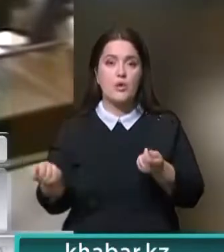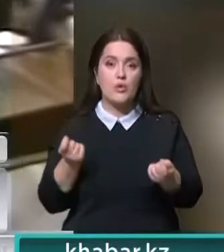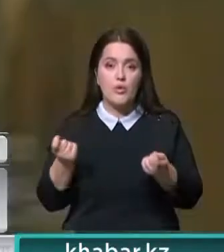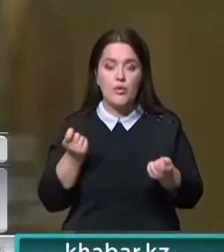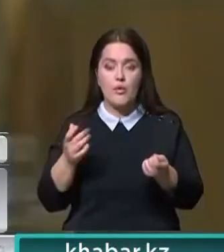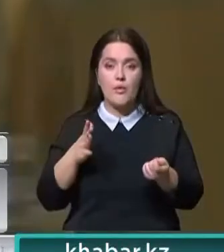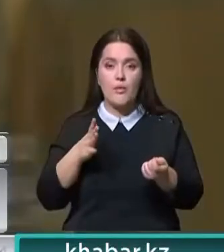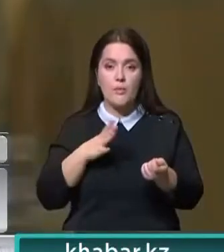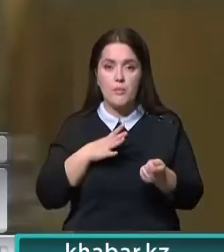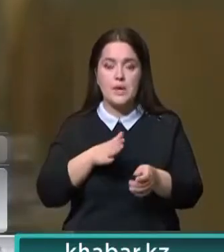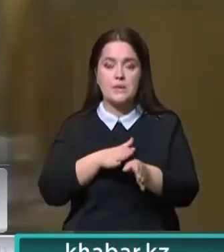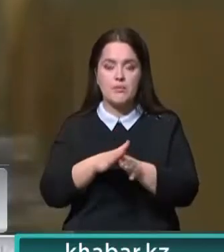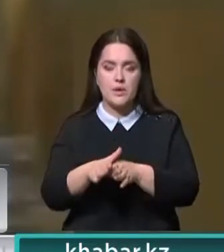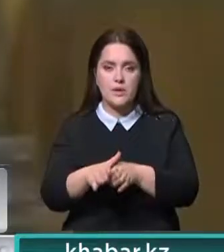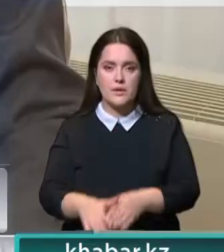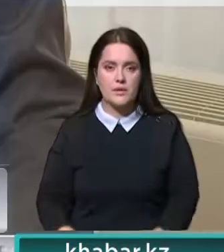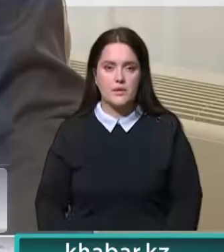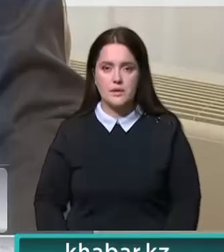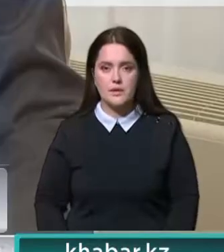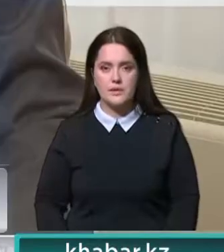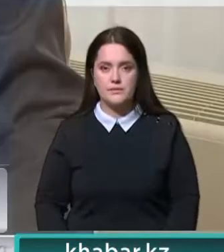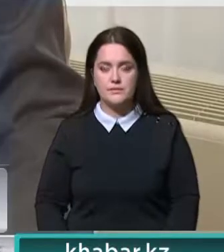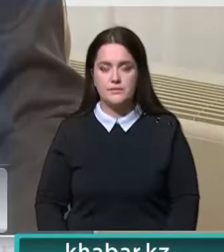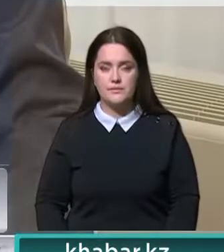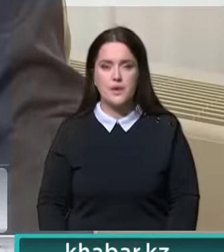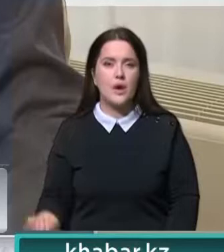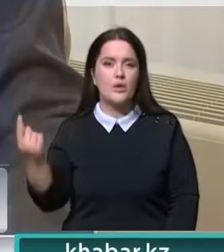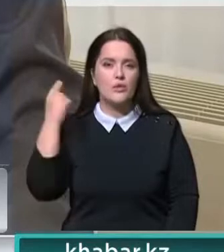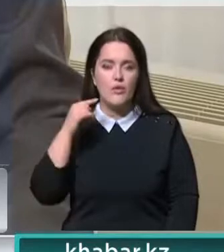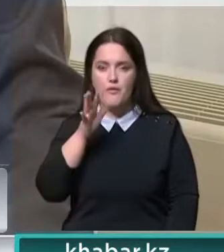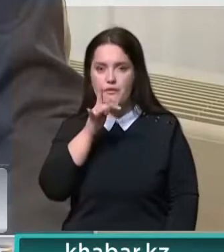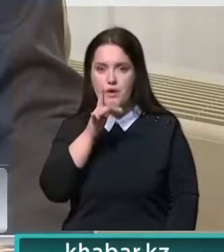главой административно-исполнительной власти. В тот период уже